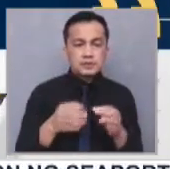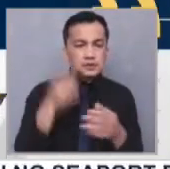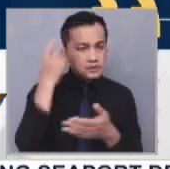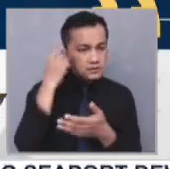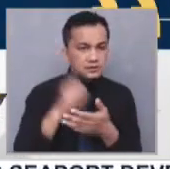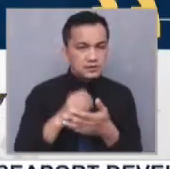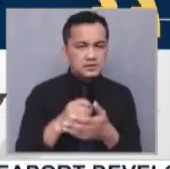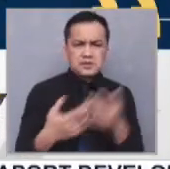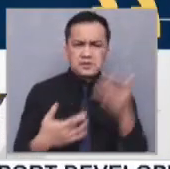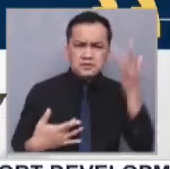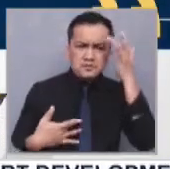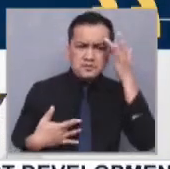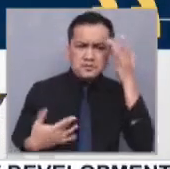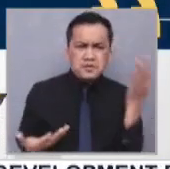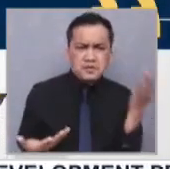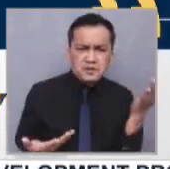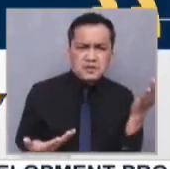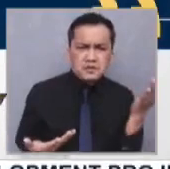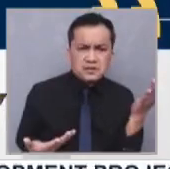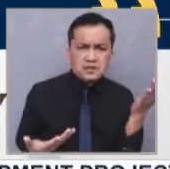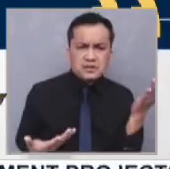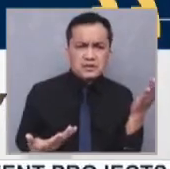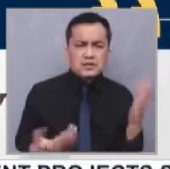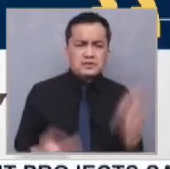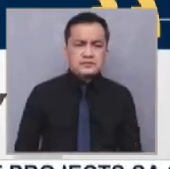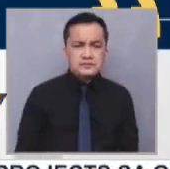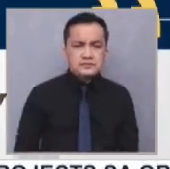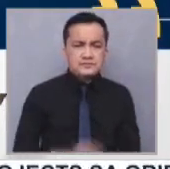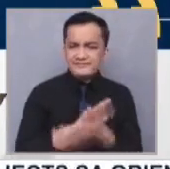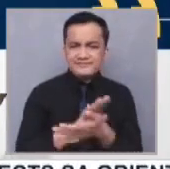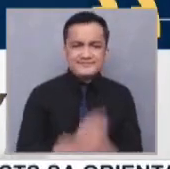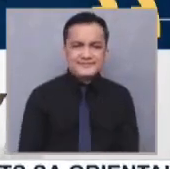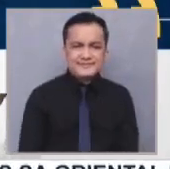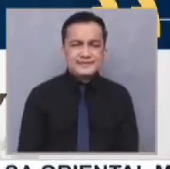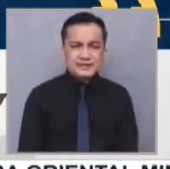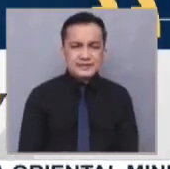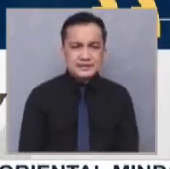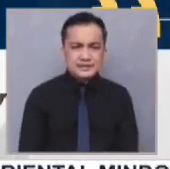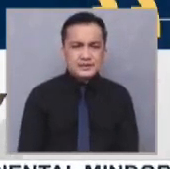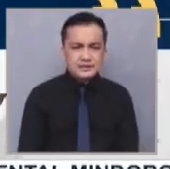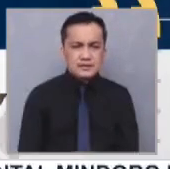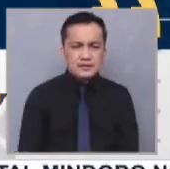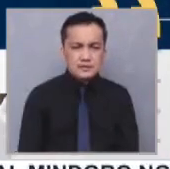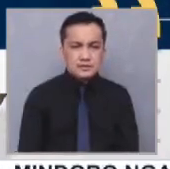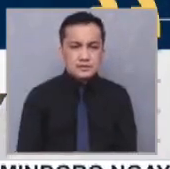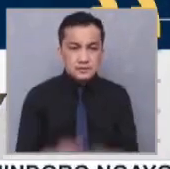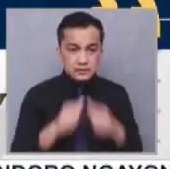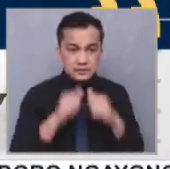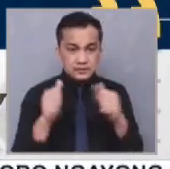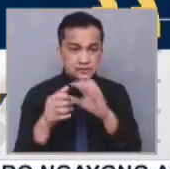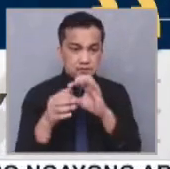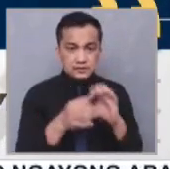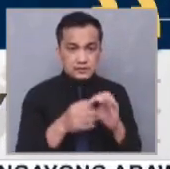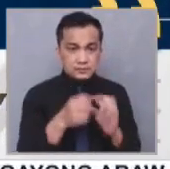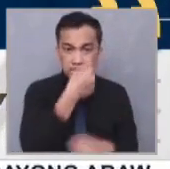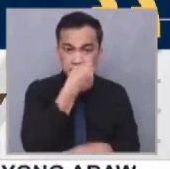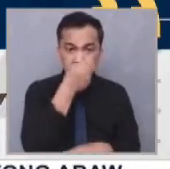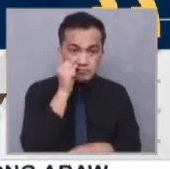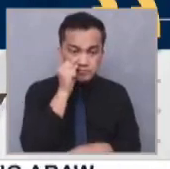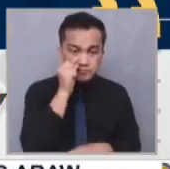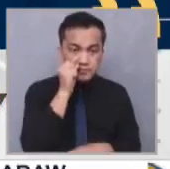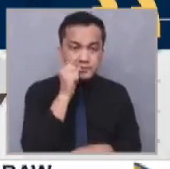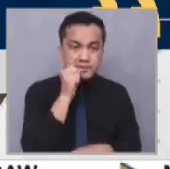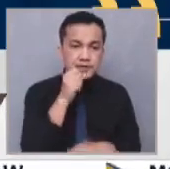wala siyang simptomas ng COVID-19. Kaugnay diyan, inanunsyo ni Senate President Vicente Soto III, suspendido